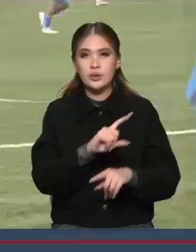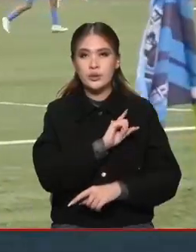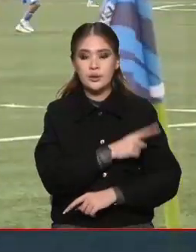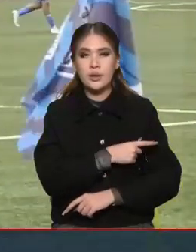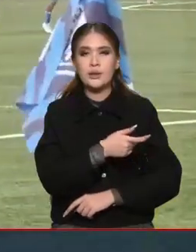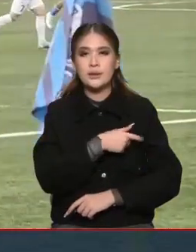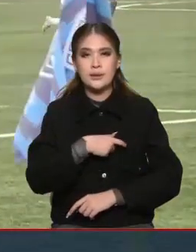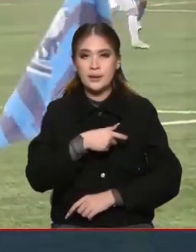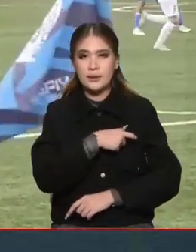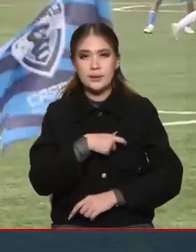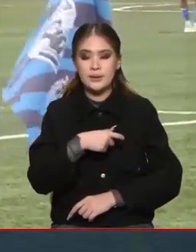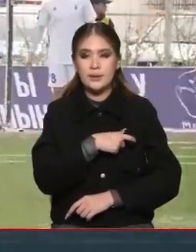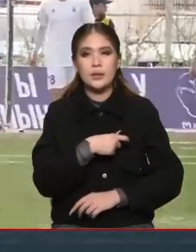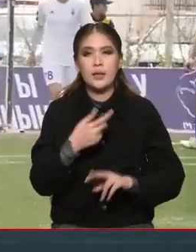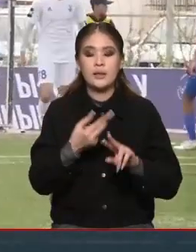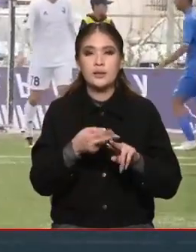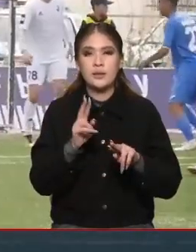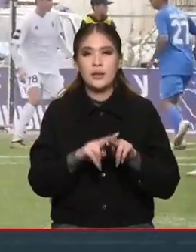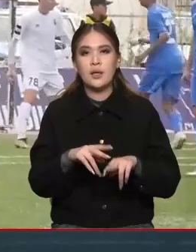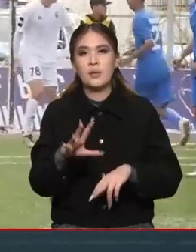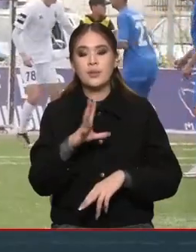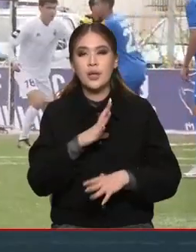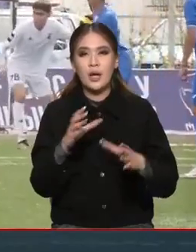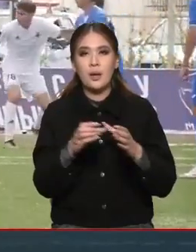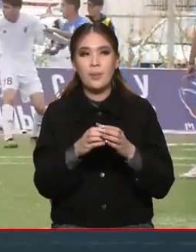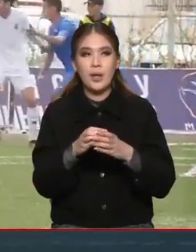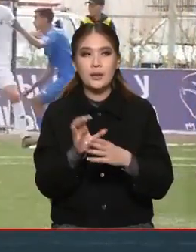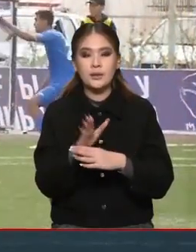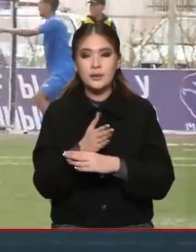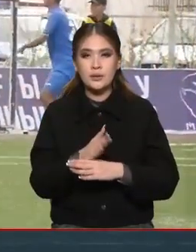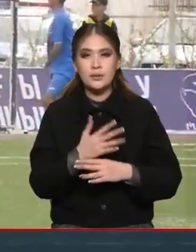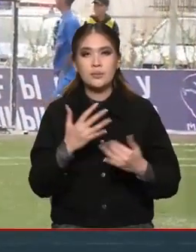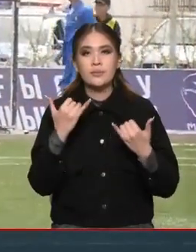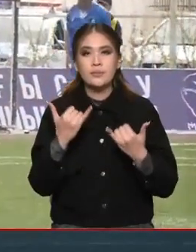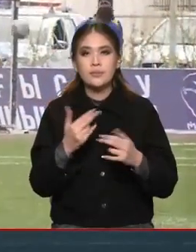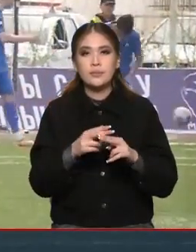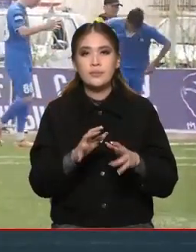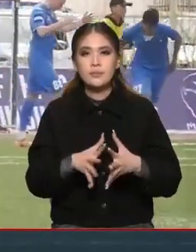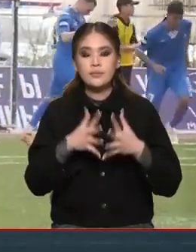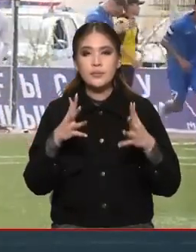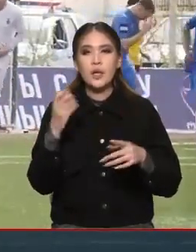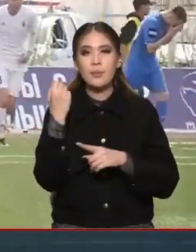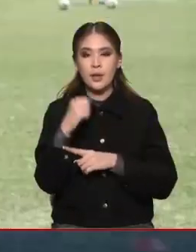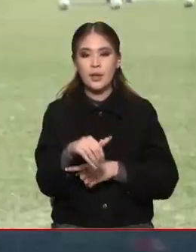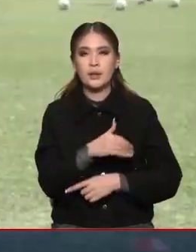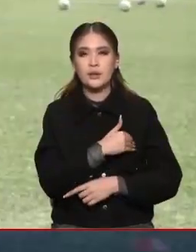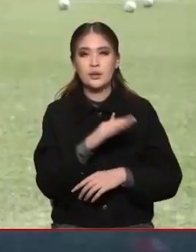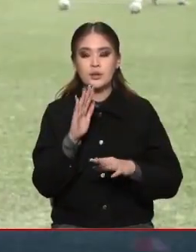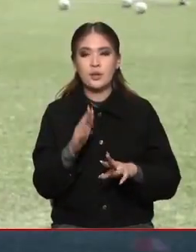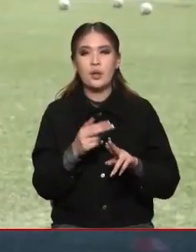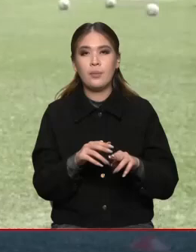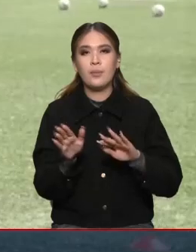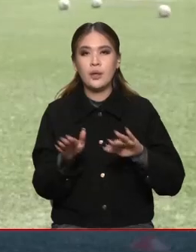тренер Владимир Андреевич Никитенко. Поэтому команду сформировали, поэтому у нас задачи стоят высокие, победа, только победа. Поле мы